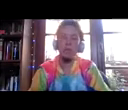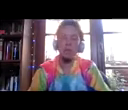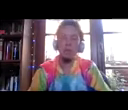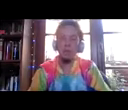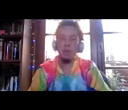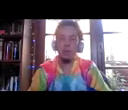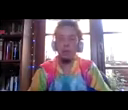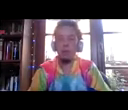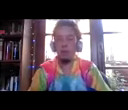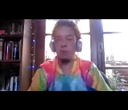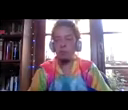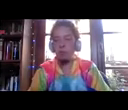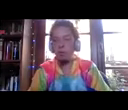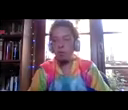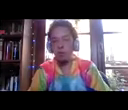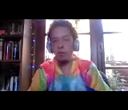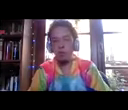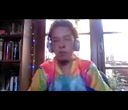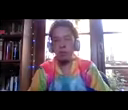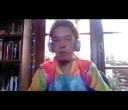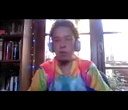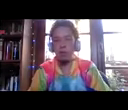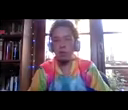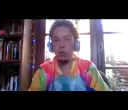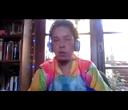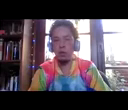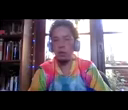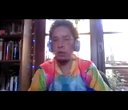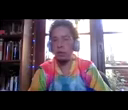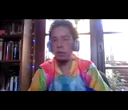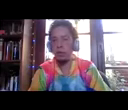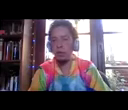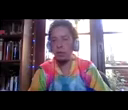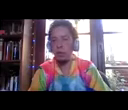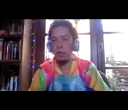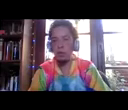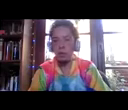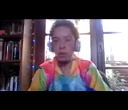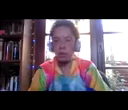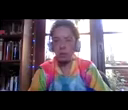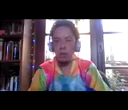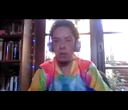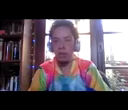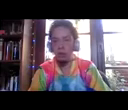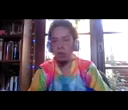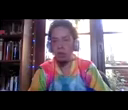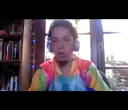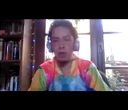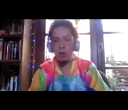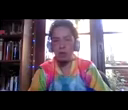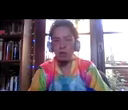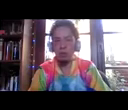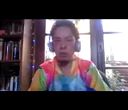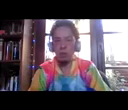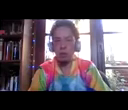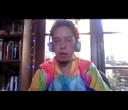garantisse les droits pour les mineurs et qui permet aussi, avec l'autorisation, certaines interventions